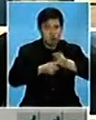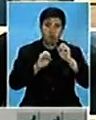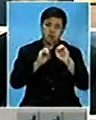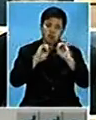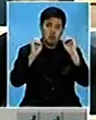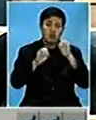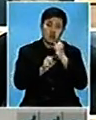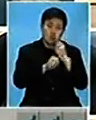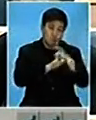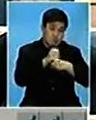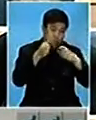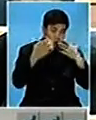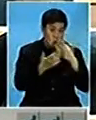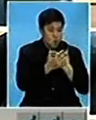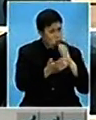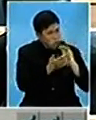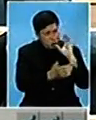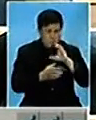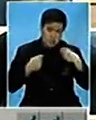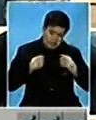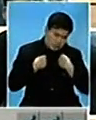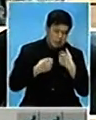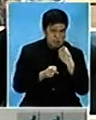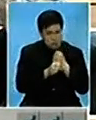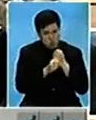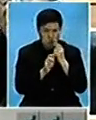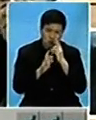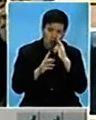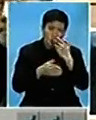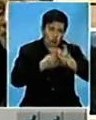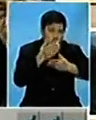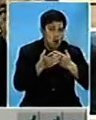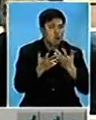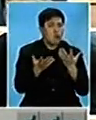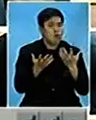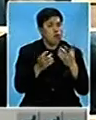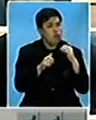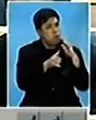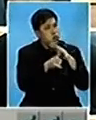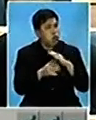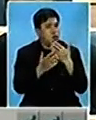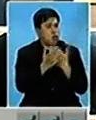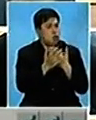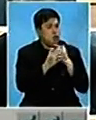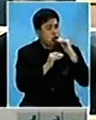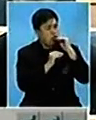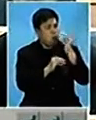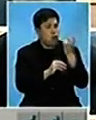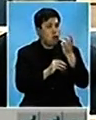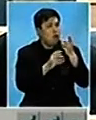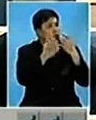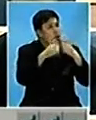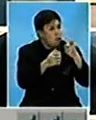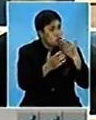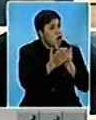ทำนาเสร็จลงทุนมหาศาลเหนื่อยก็เหนื่อยเวลาจะไปขายปรากฏว่าไม่ได้กำหนดราคาเองกลับไปถามพ่อค้าโรงสีจะ